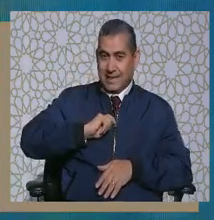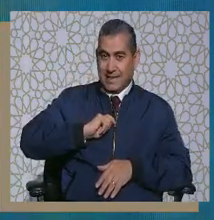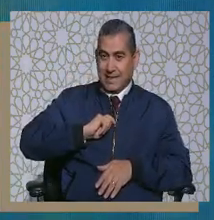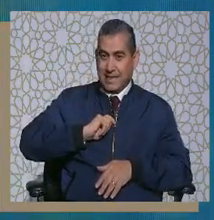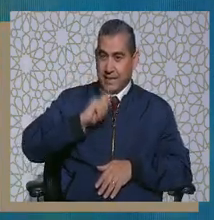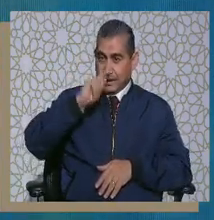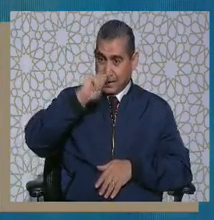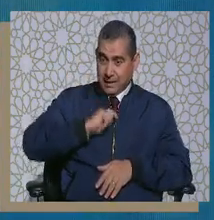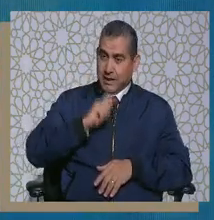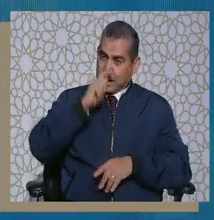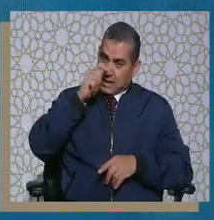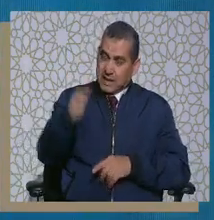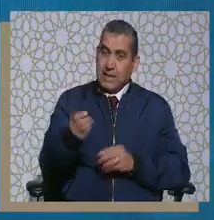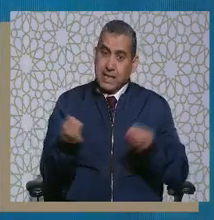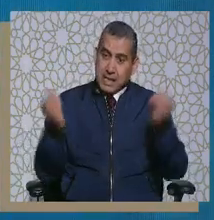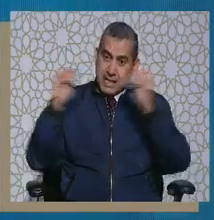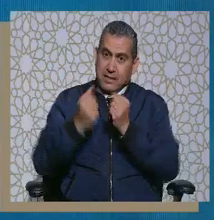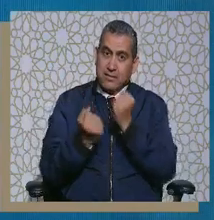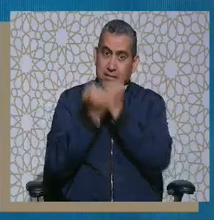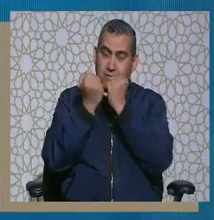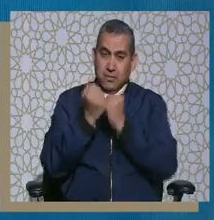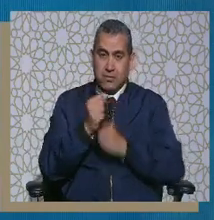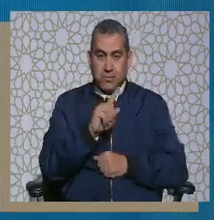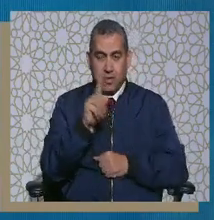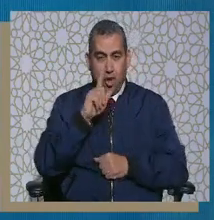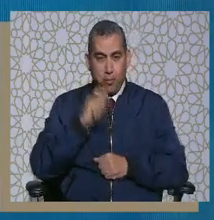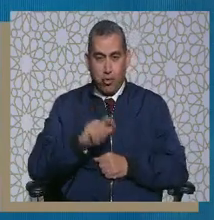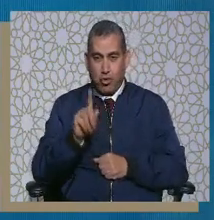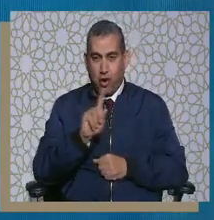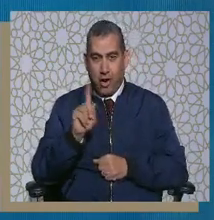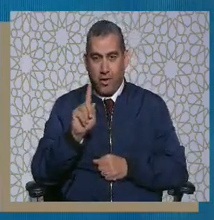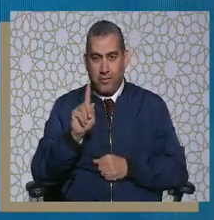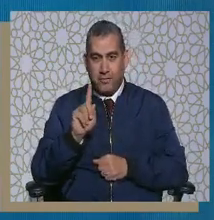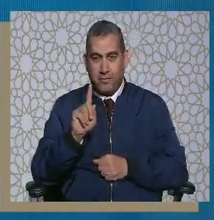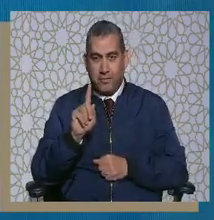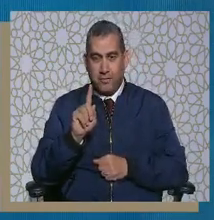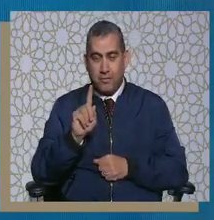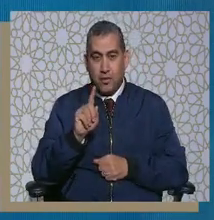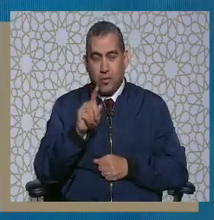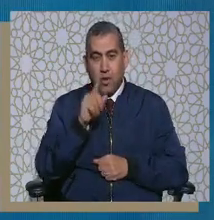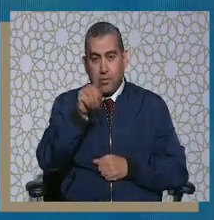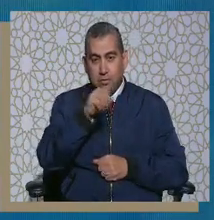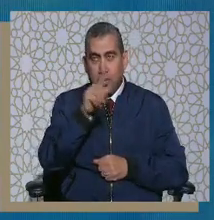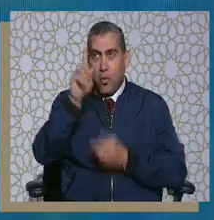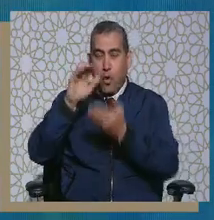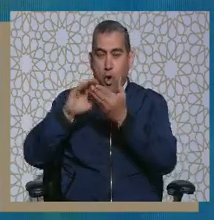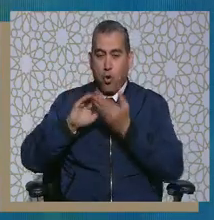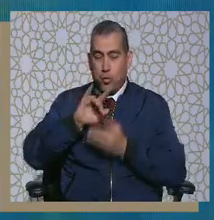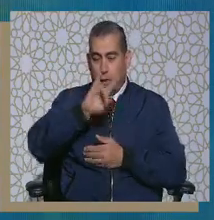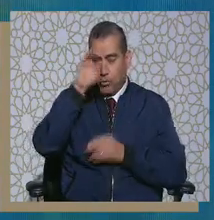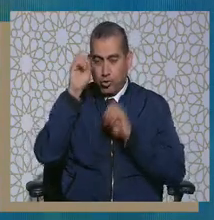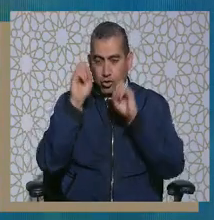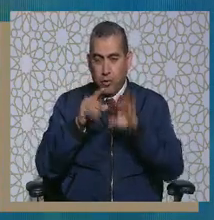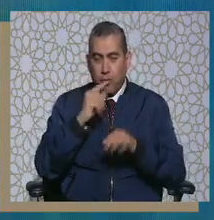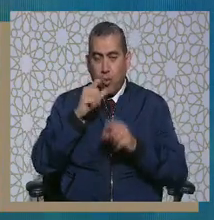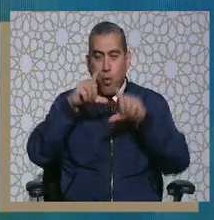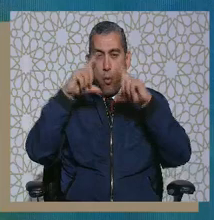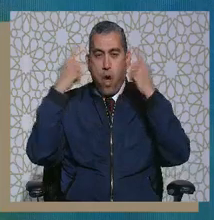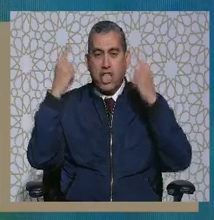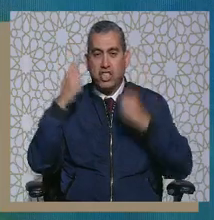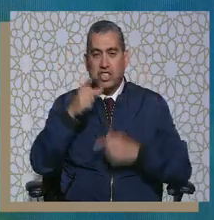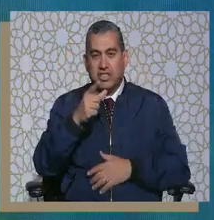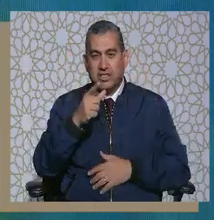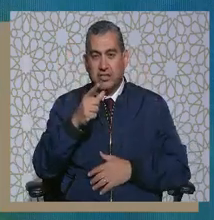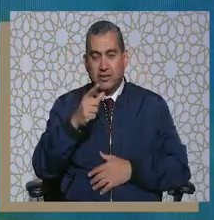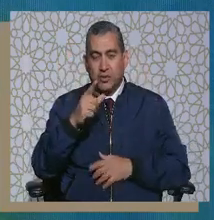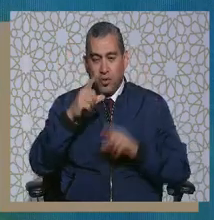اذيه اكتر من اللي اذيه له دي مش رجوله دي والعياذ بالله وحشيه دي